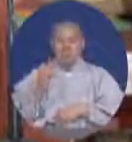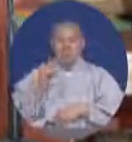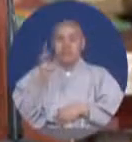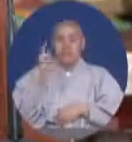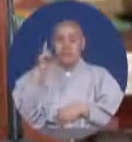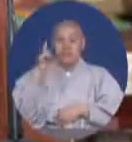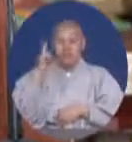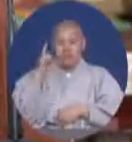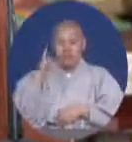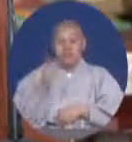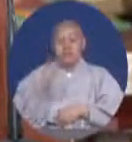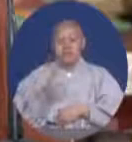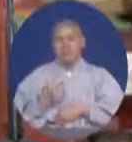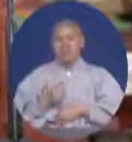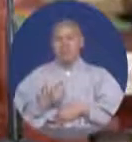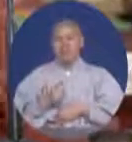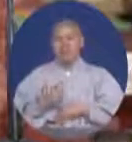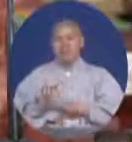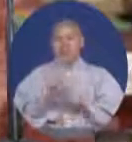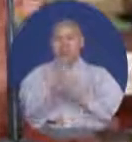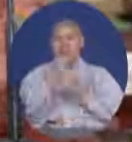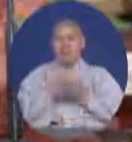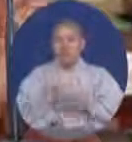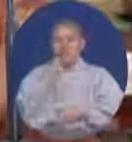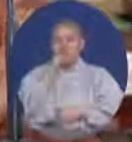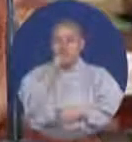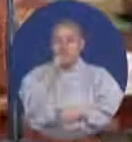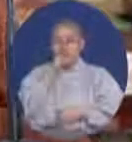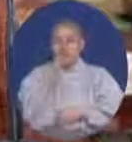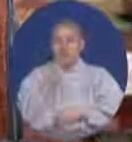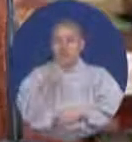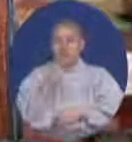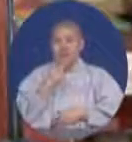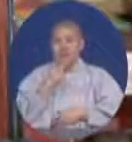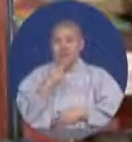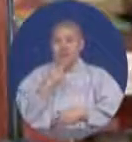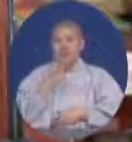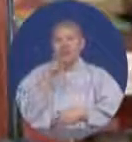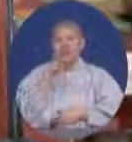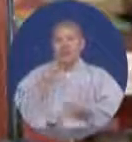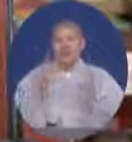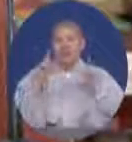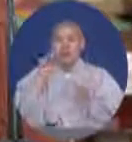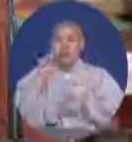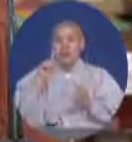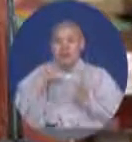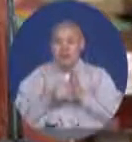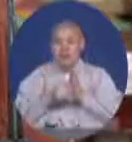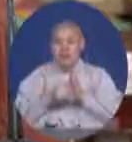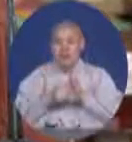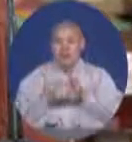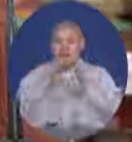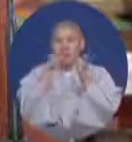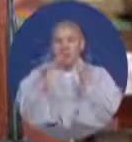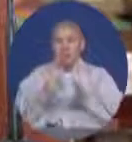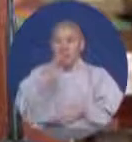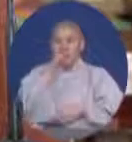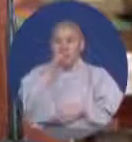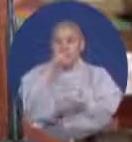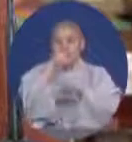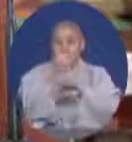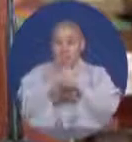불도 중생도 없어요. 그러니까 한날 한시에 일체 중생이 다 필경의